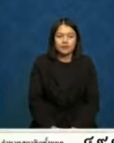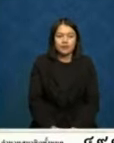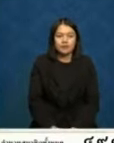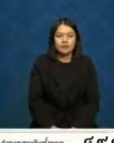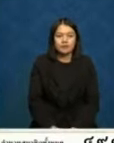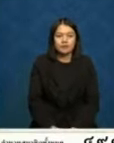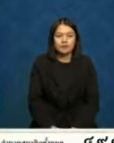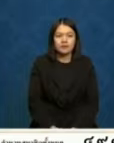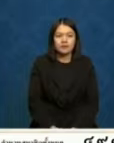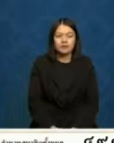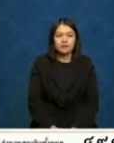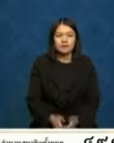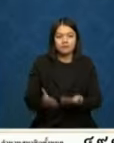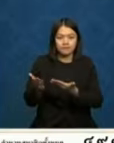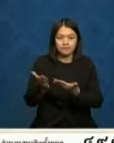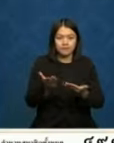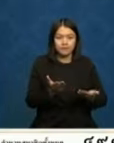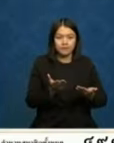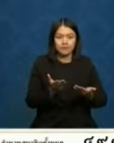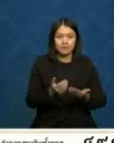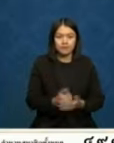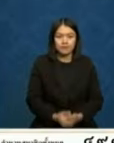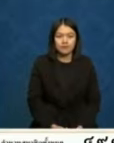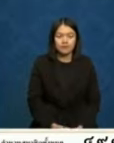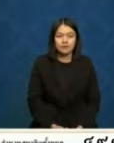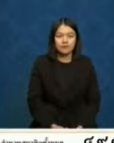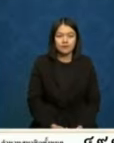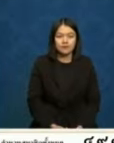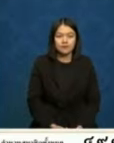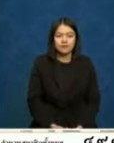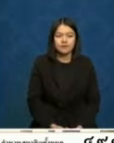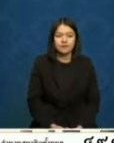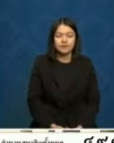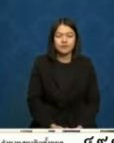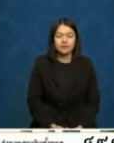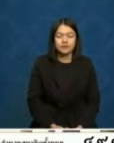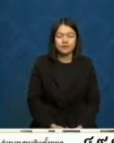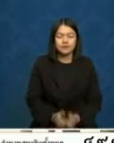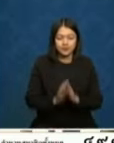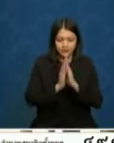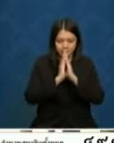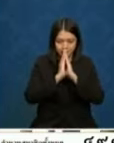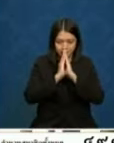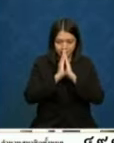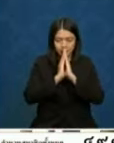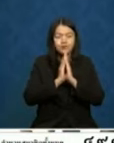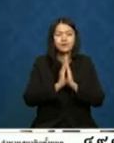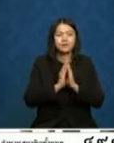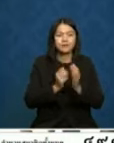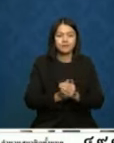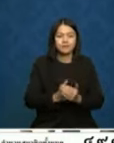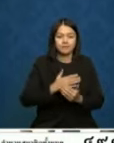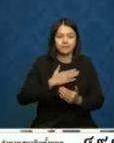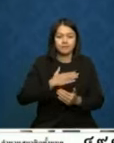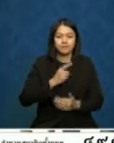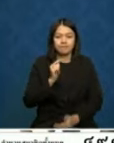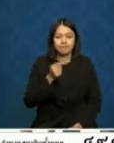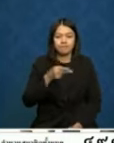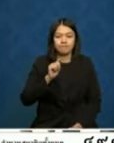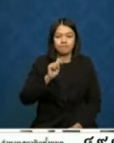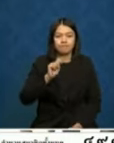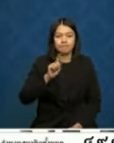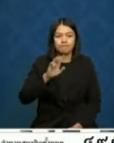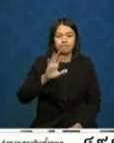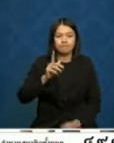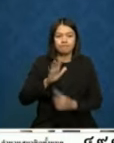ครับต่อไปขอเชิญคุณธีรชัยแสงแก้วครับ กราบเรียนท่านประธานที่เคารพกับผมนายธีรชัยแสงแก้ว